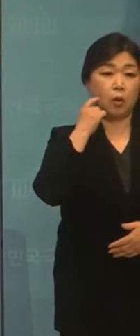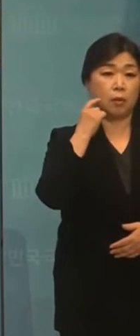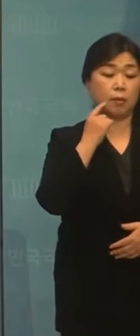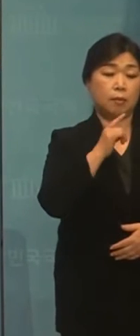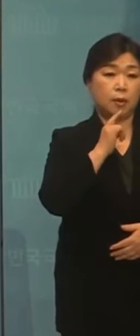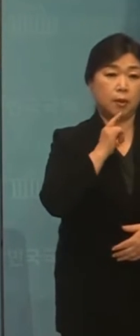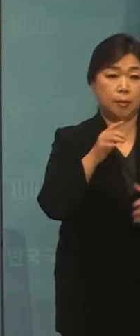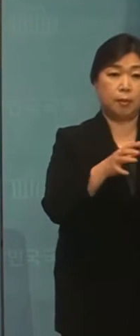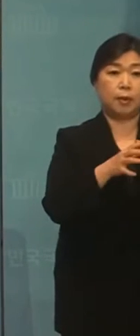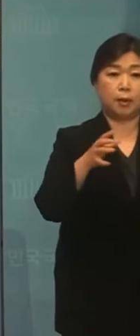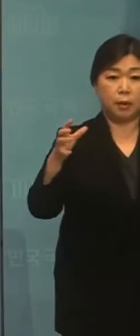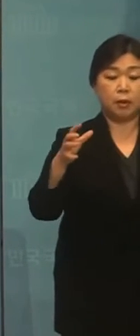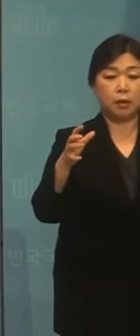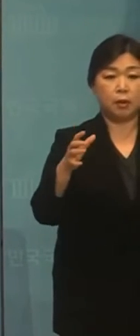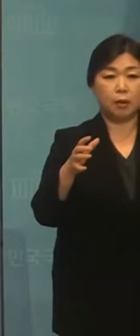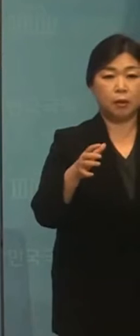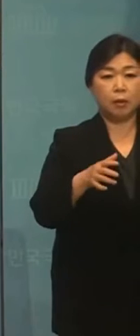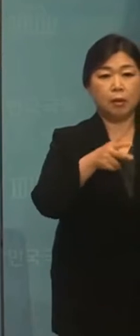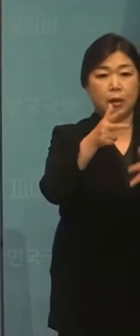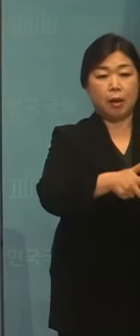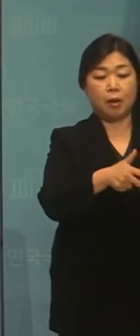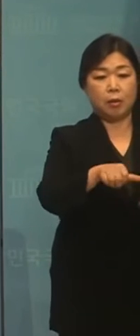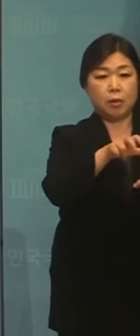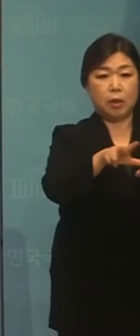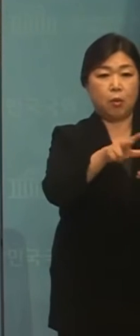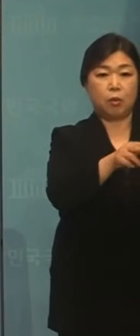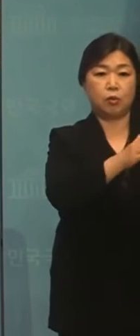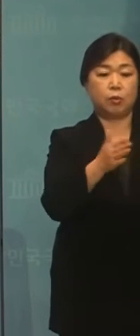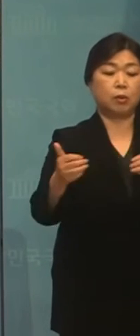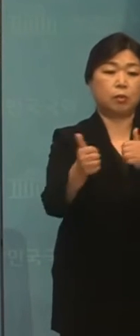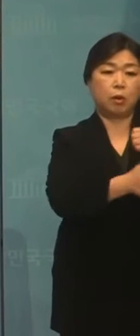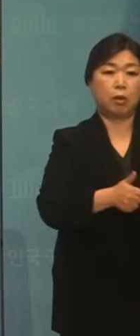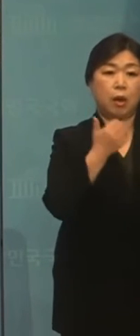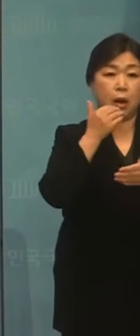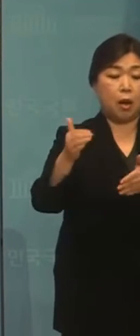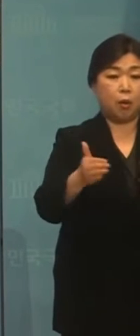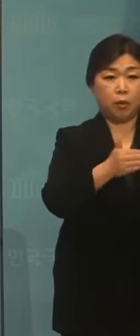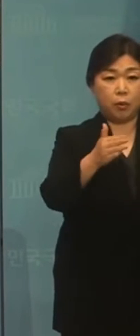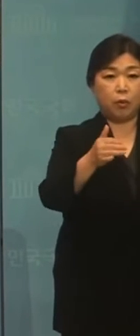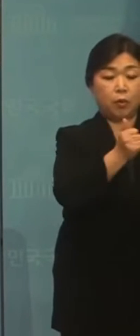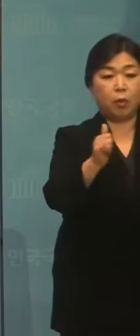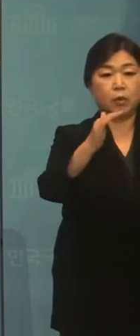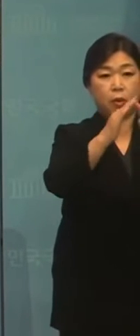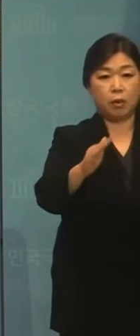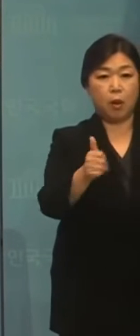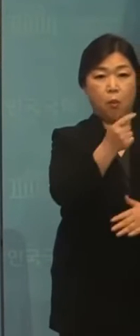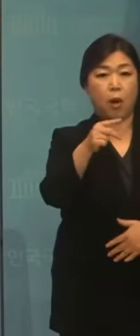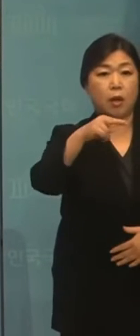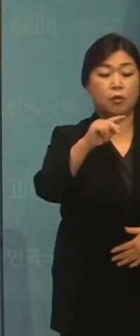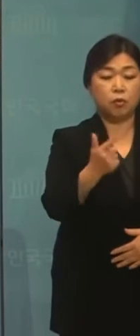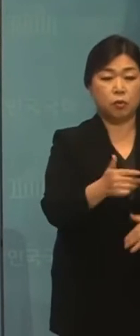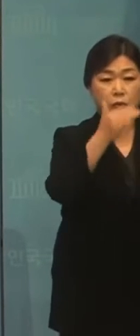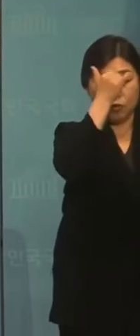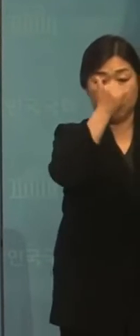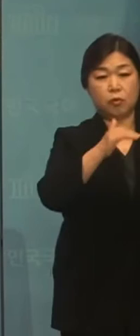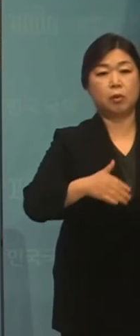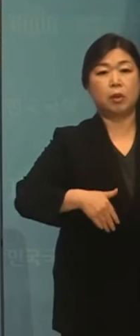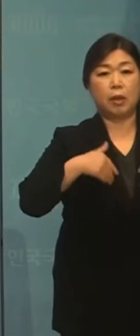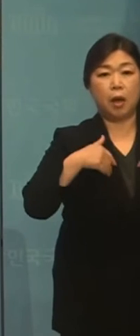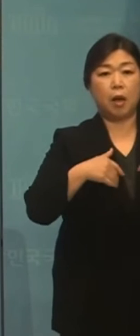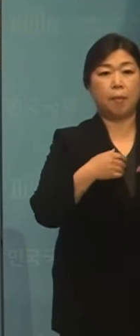거짓말로 국회 산자중기위원회와 강원 노원이 그리고 전남 화순, 충남